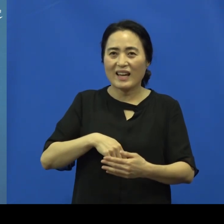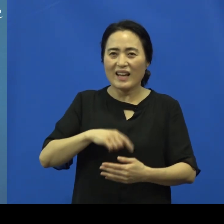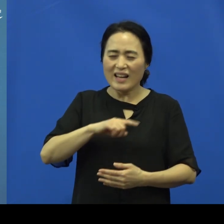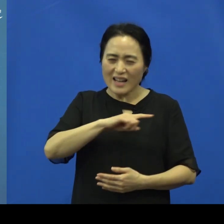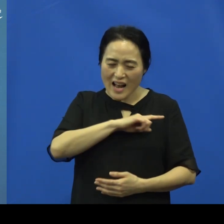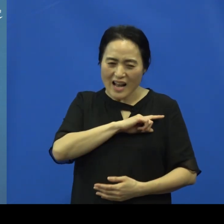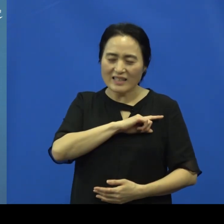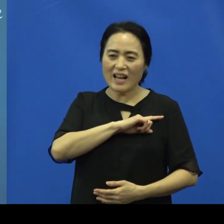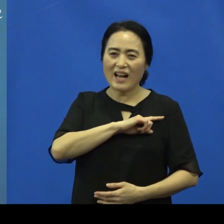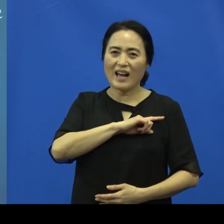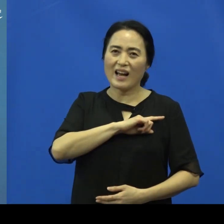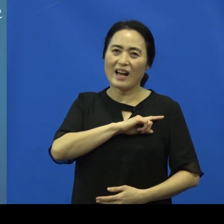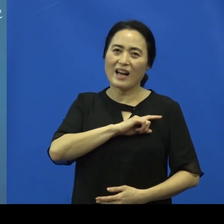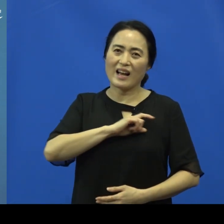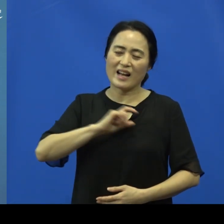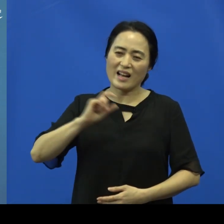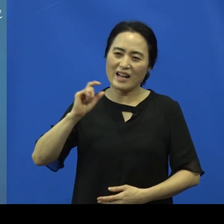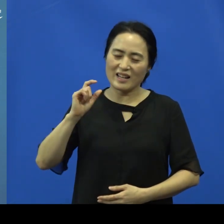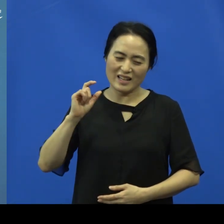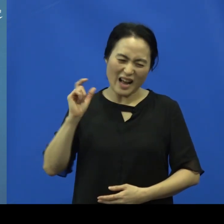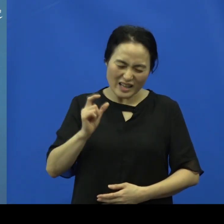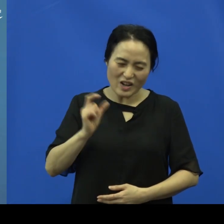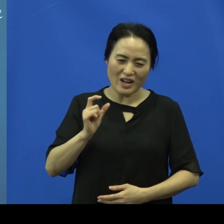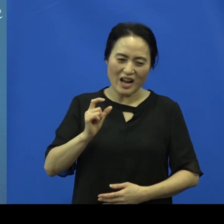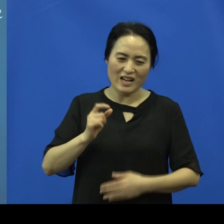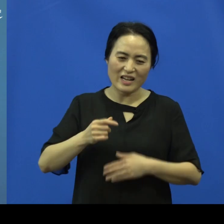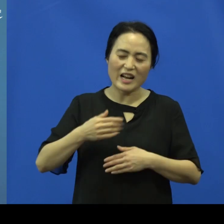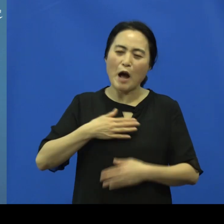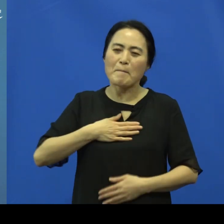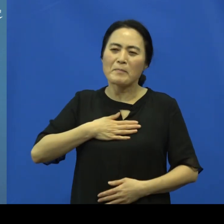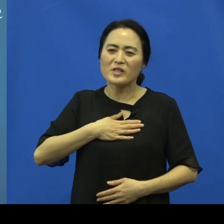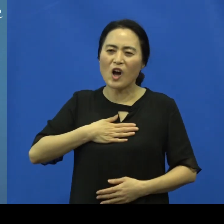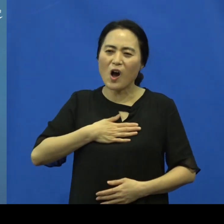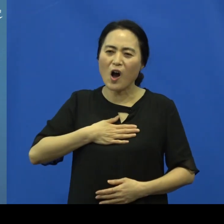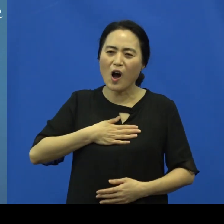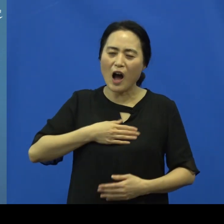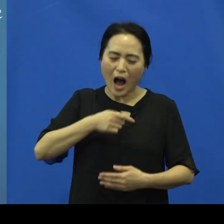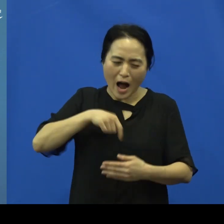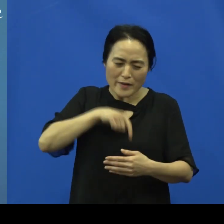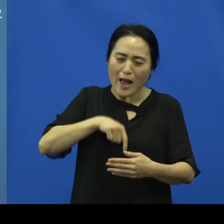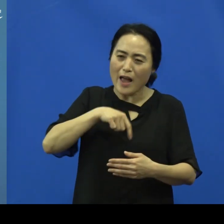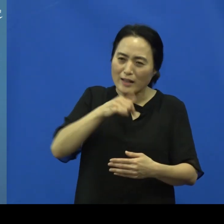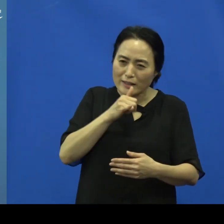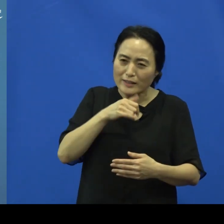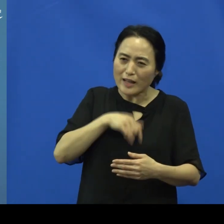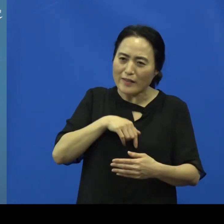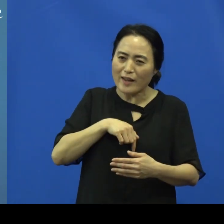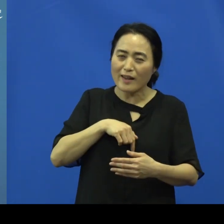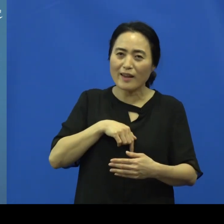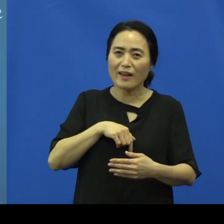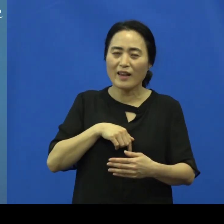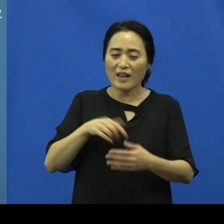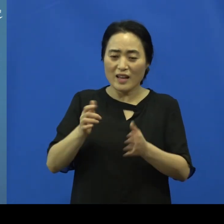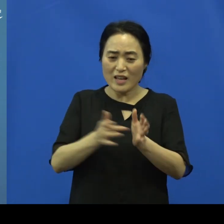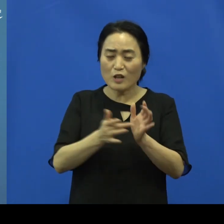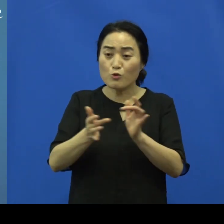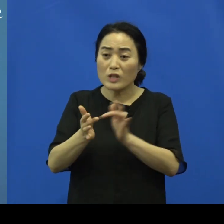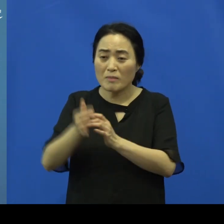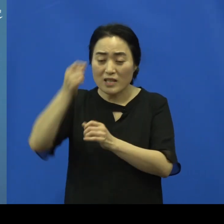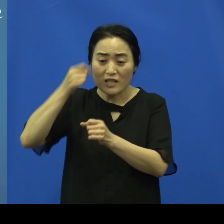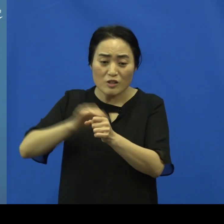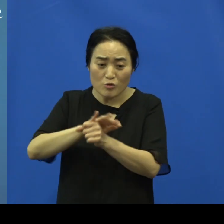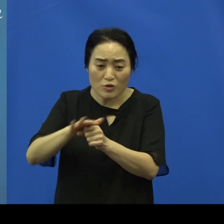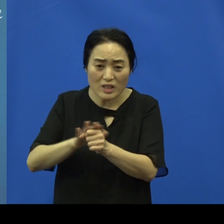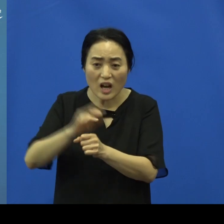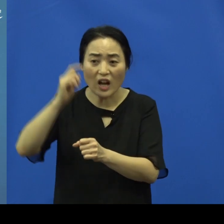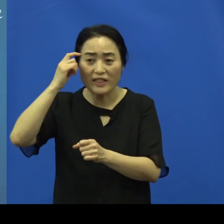가장 강력한 감정이 자리를 잡는 곳, 그런 의미가 있어요. 그러니까 예수님이 긍휼히